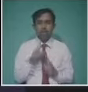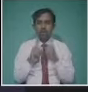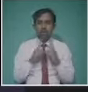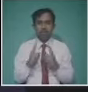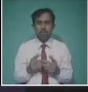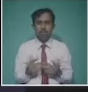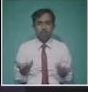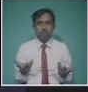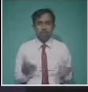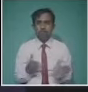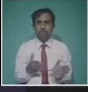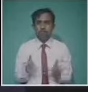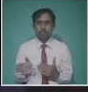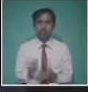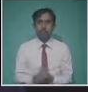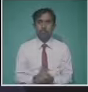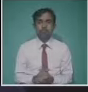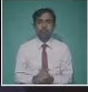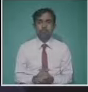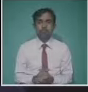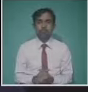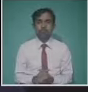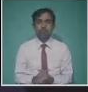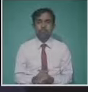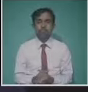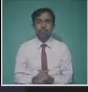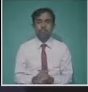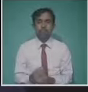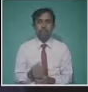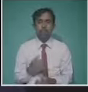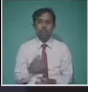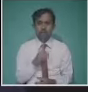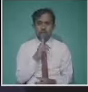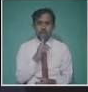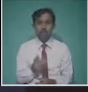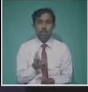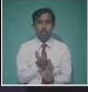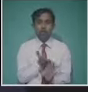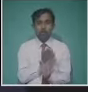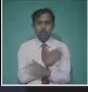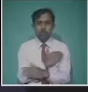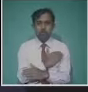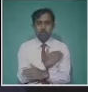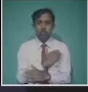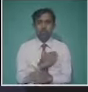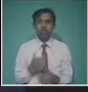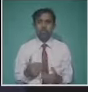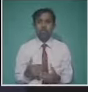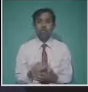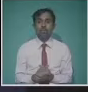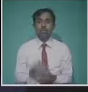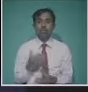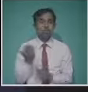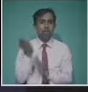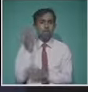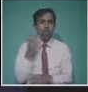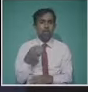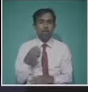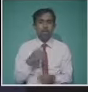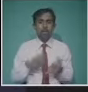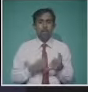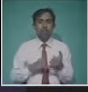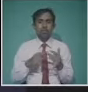සාකච්ඡා කරන්න යන්නේ නැහැ ඊළඟට ගරු සභාපතිතුමනි මම කැමතියි මීට පෙර අපි පෞගිය දිනක